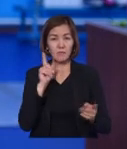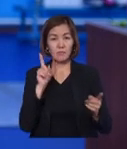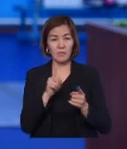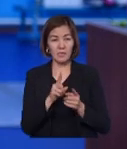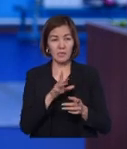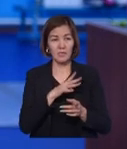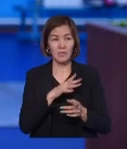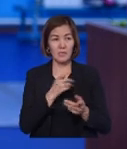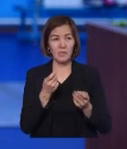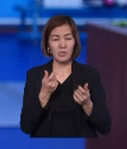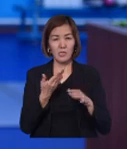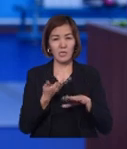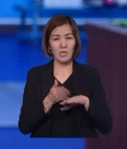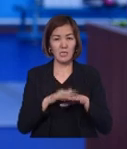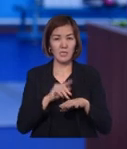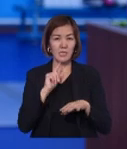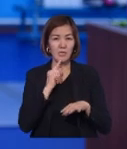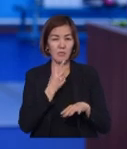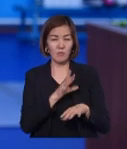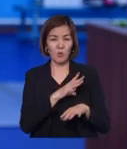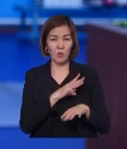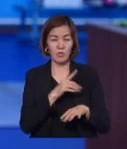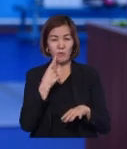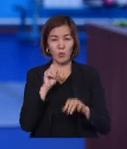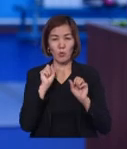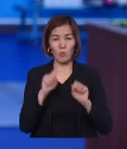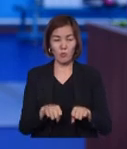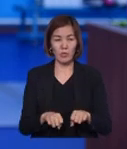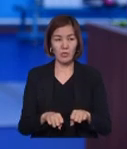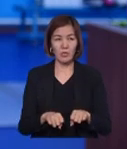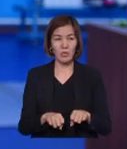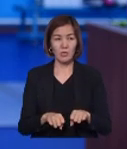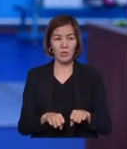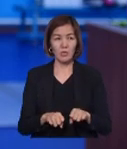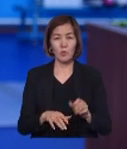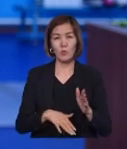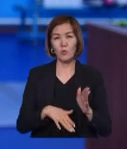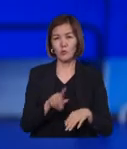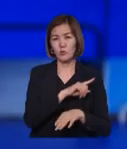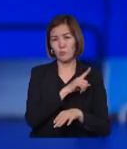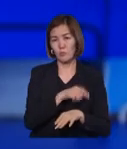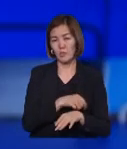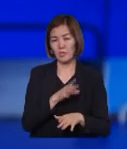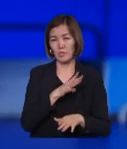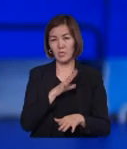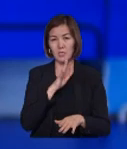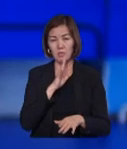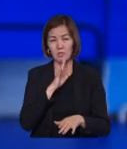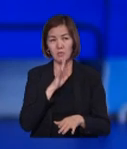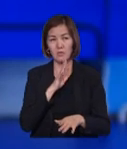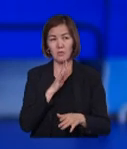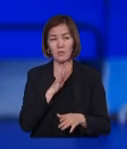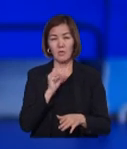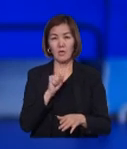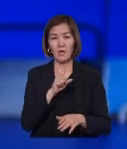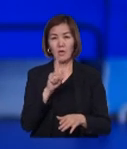Австралияның қызмен кішкене қиындырау болды деп айталамын. Ол жақсы семсерлеушісі. Қазір біздің алдымызда